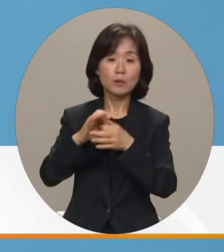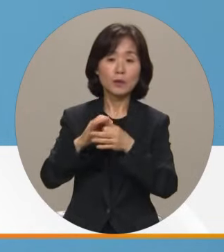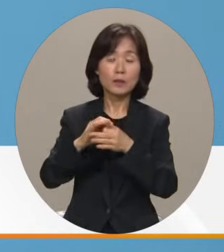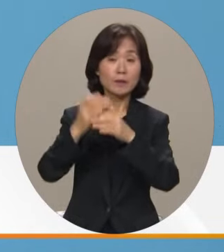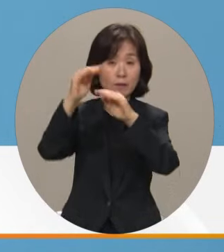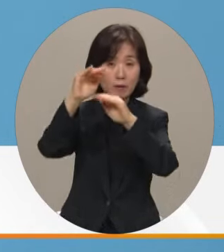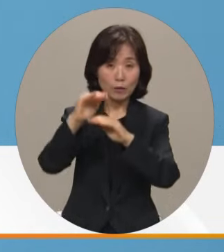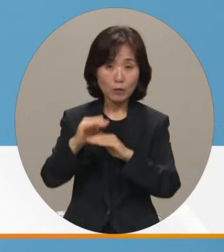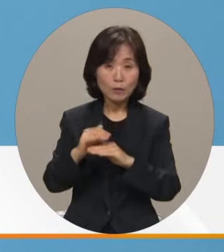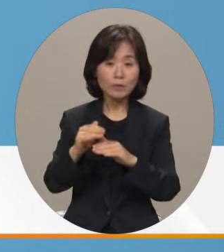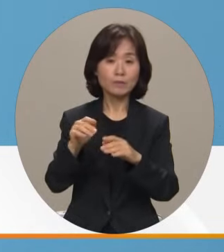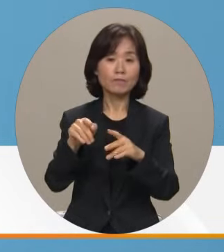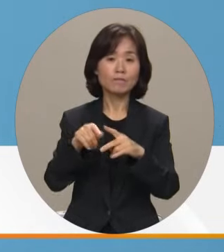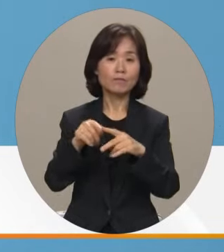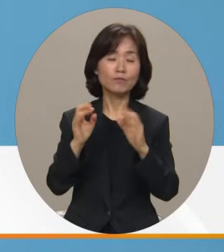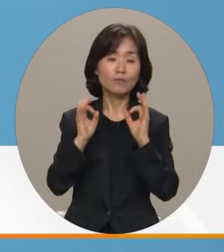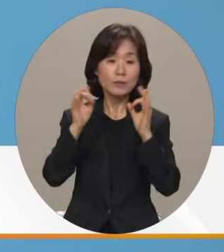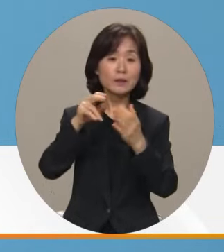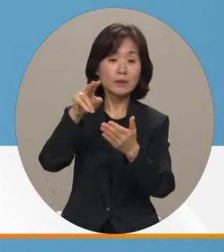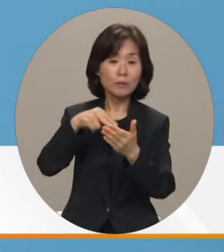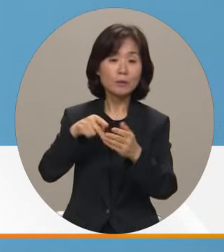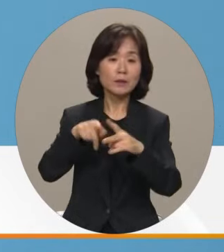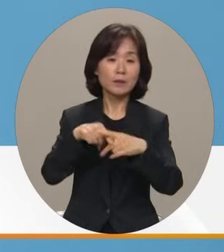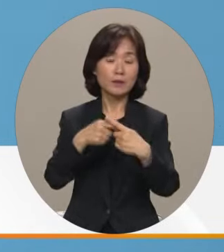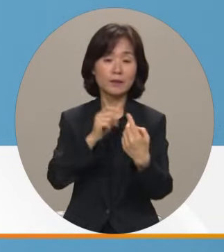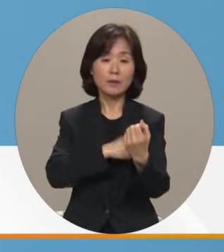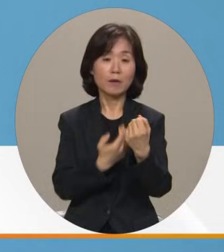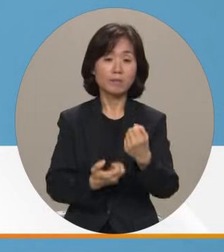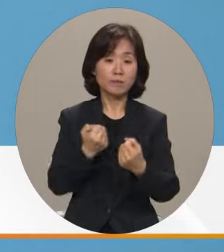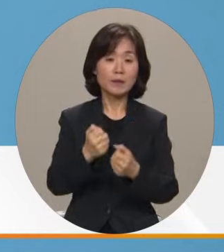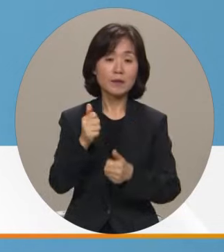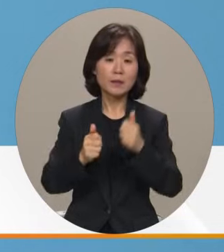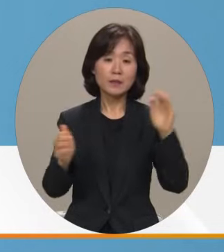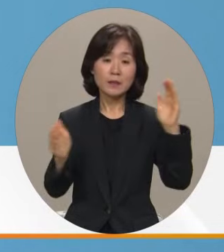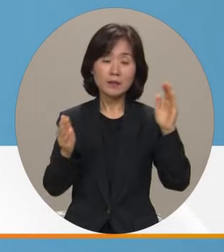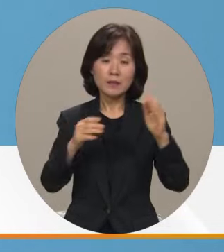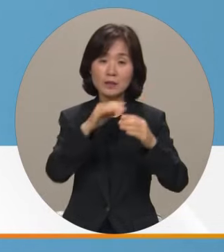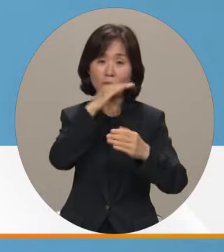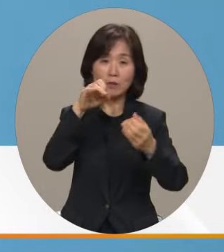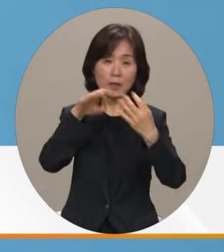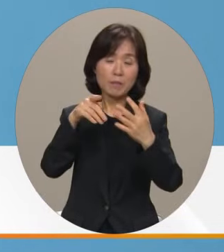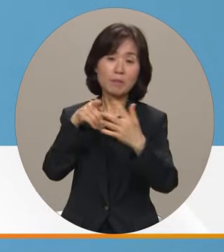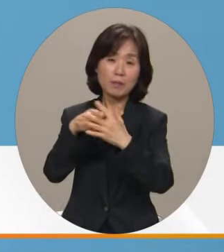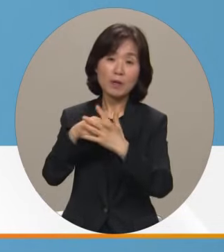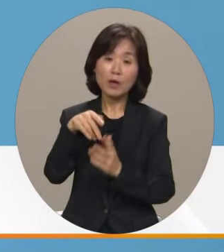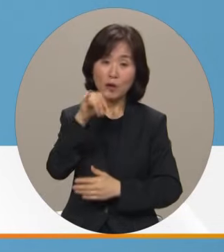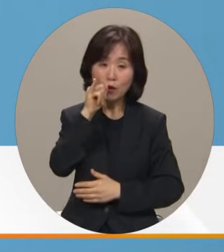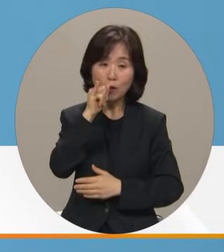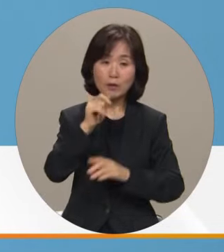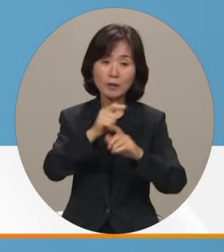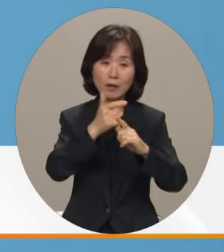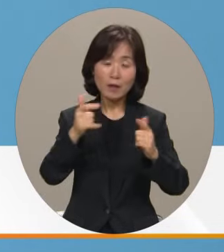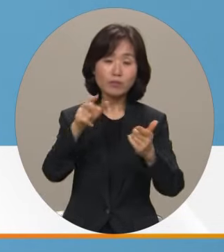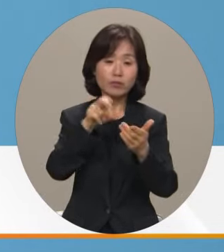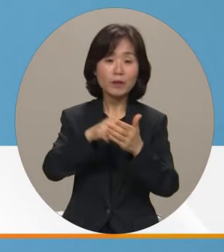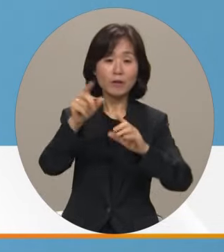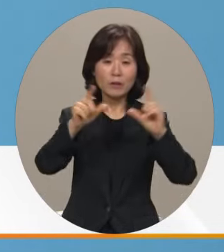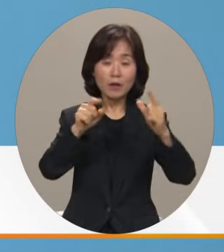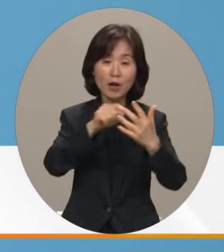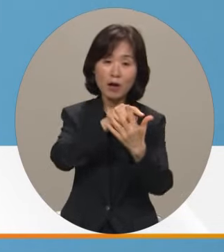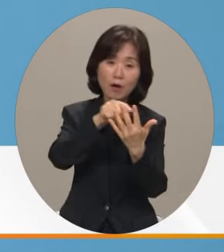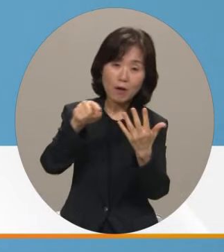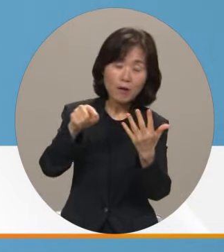능력을 갖춘 수험생들이 정답을 칠 수 있도록 다양한 에서 매력적인 오답 선택지 그리고